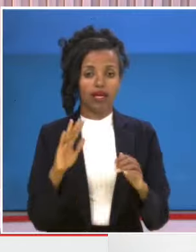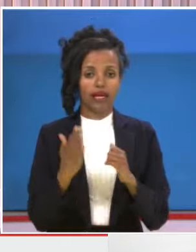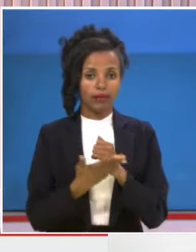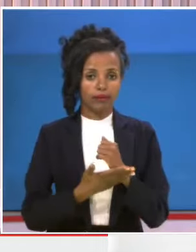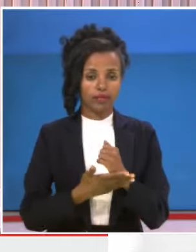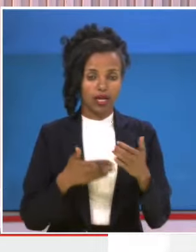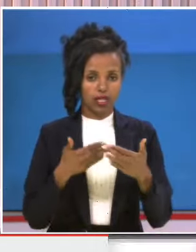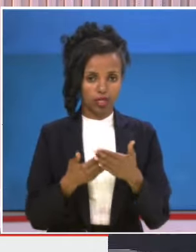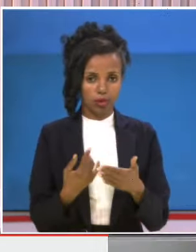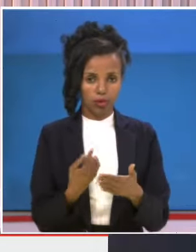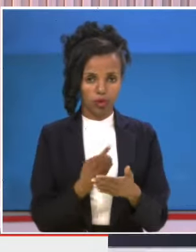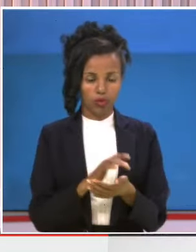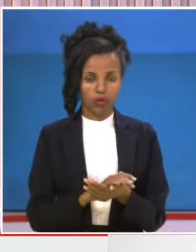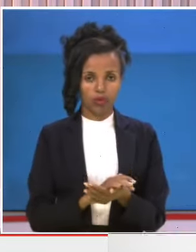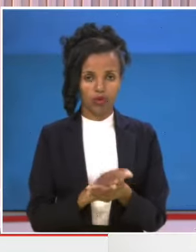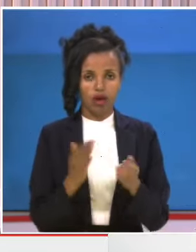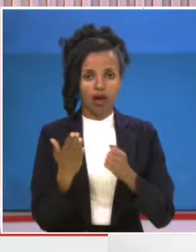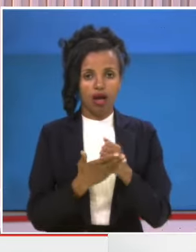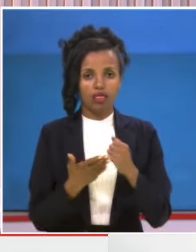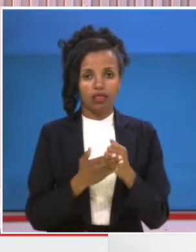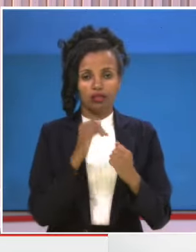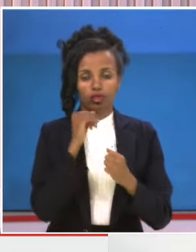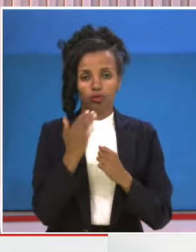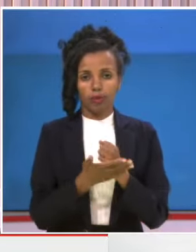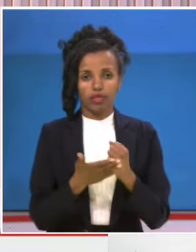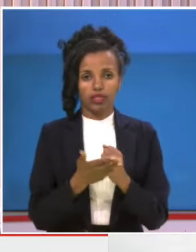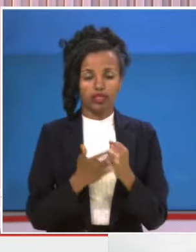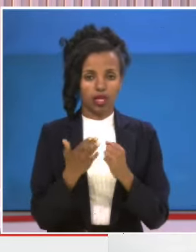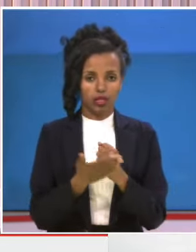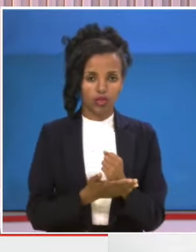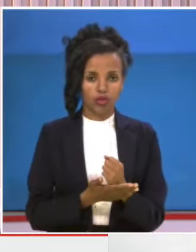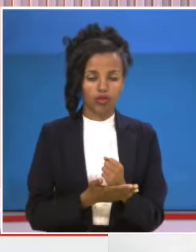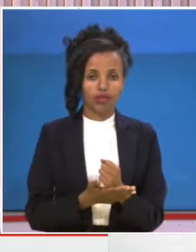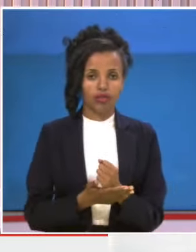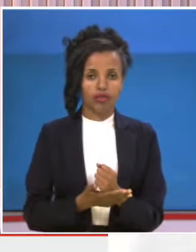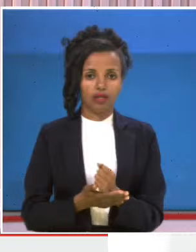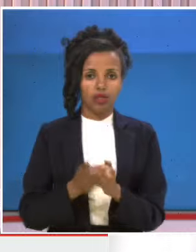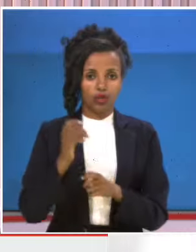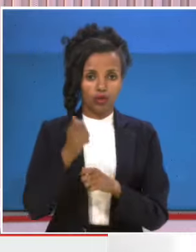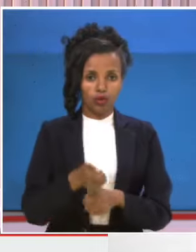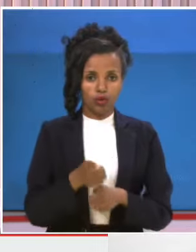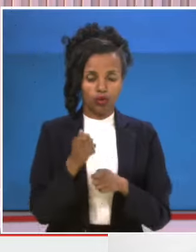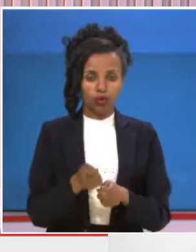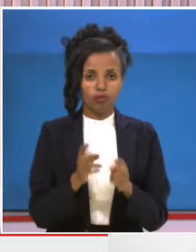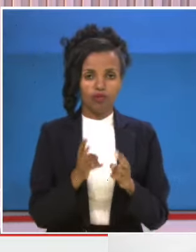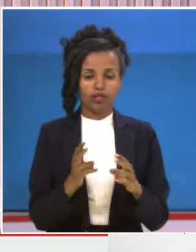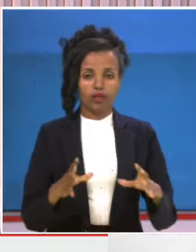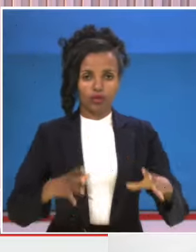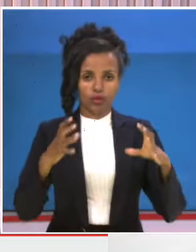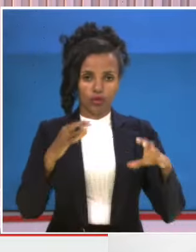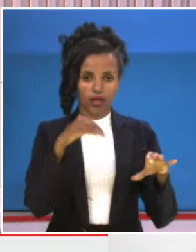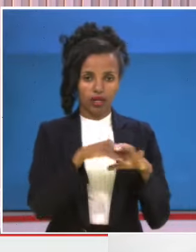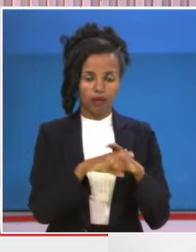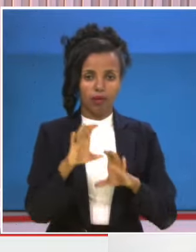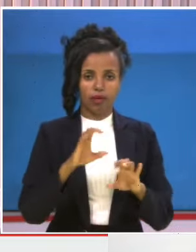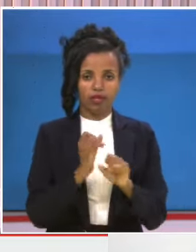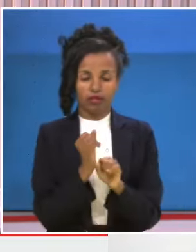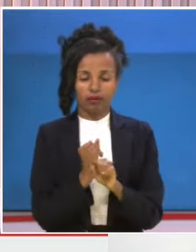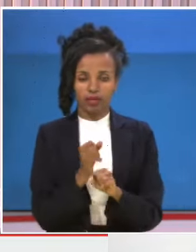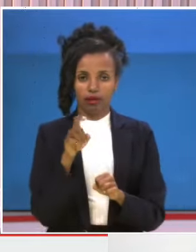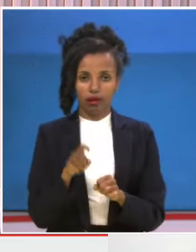የደረሰ በመሆኑ ያልታጨደው በማጨድና የታጨደው ደግሞ ተወቅቶ በፍጥነት ወደ ጎተራ እንዲገባ የማድረግ ስራ መሰራት